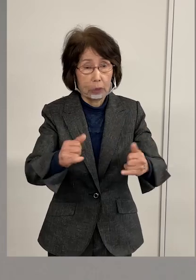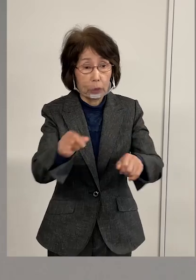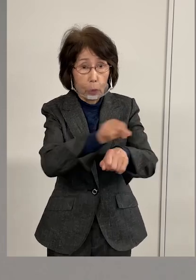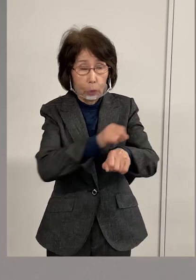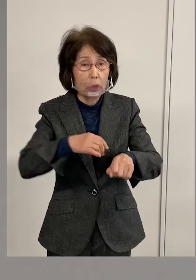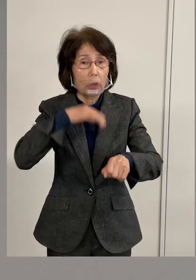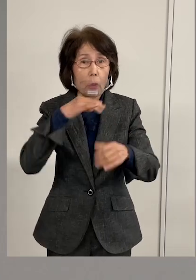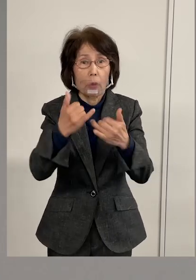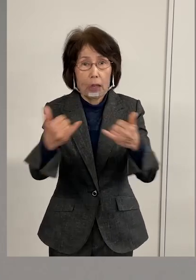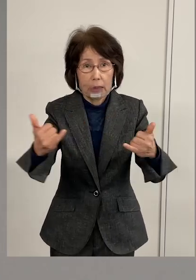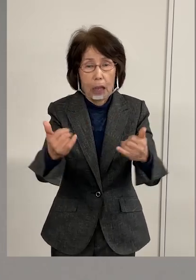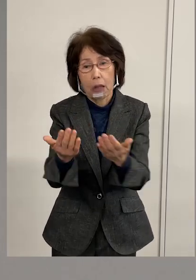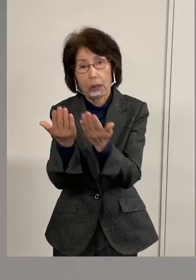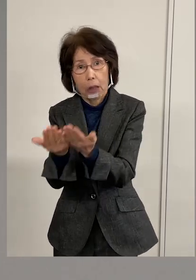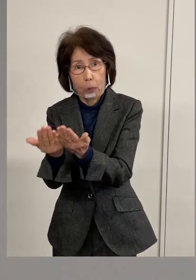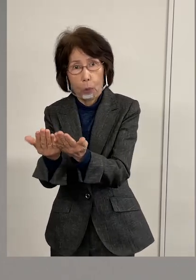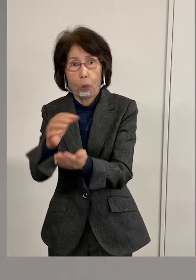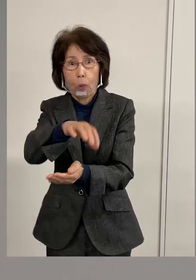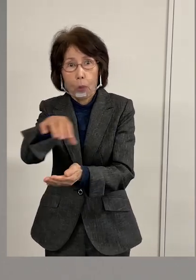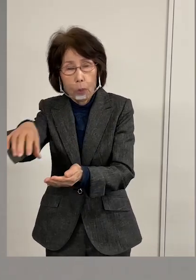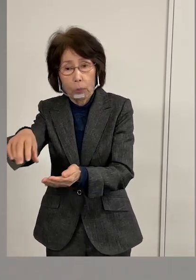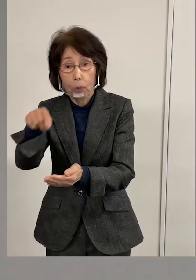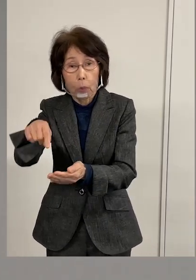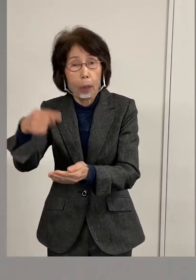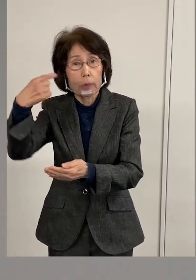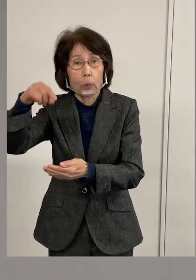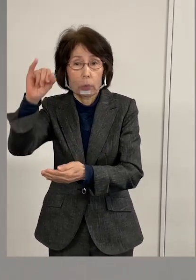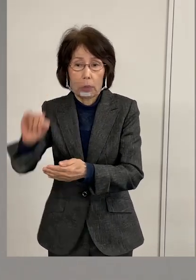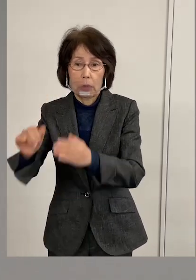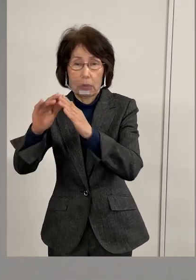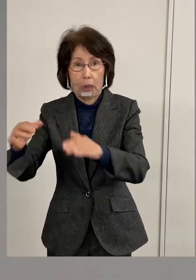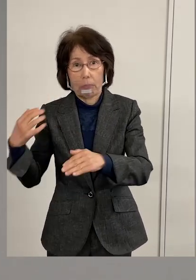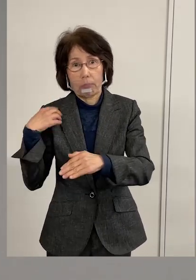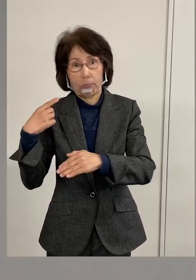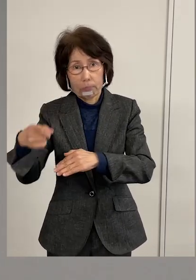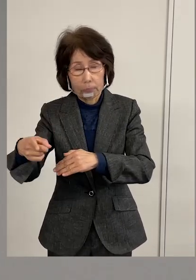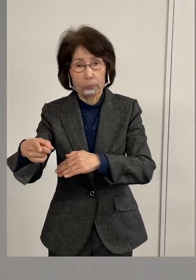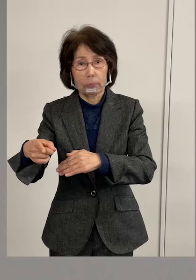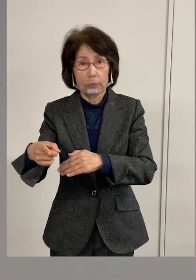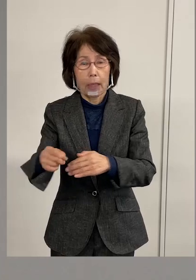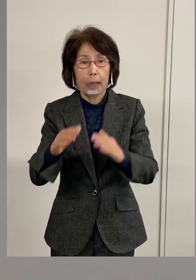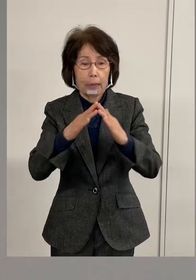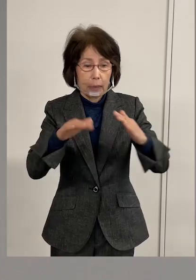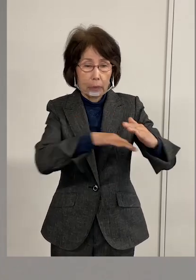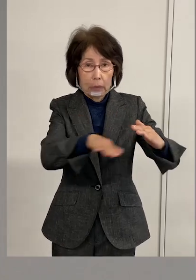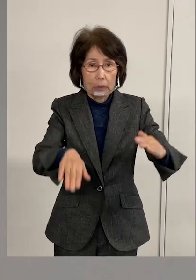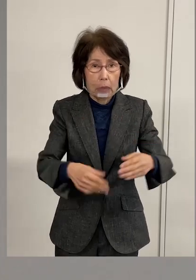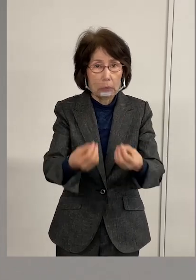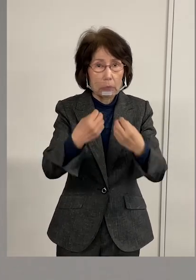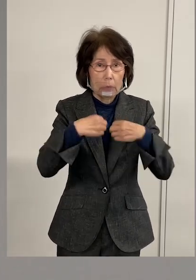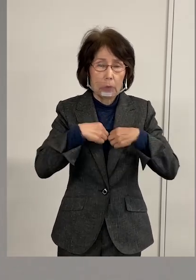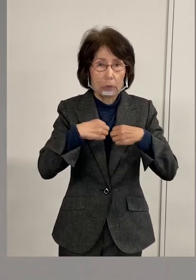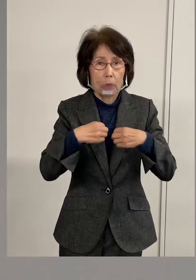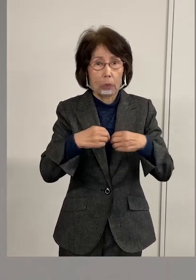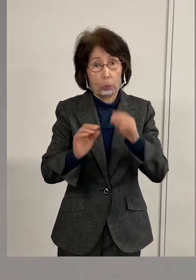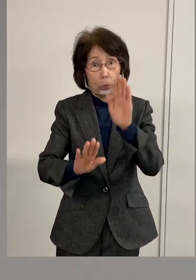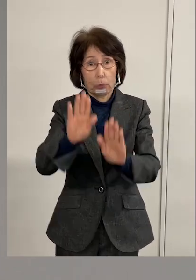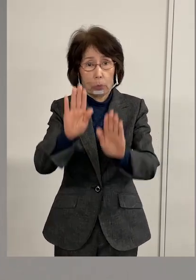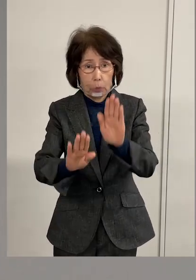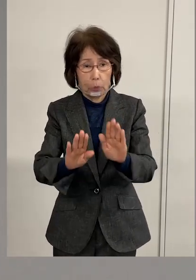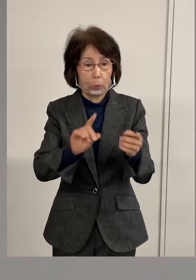方、学校は教育委員会で決めますけど、学校、それから家庭内感染の状況、また適